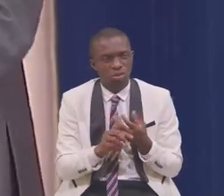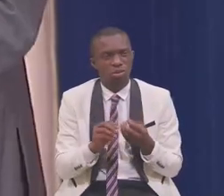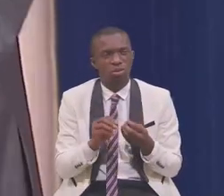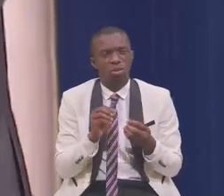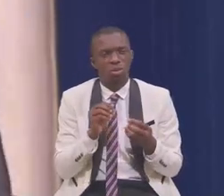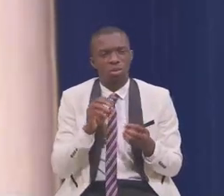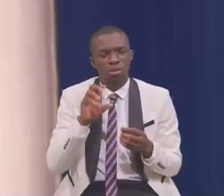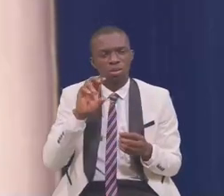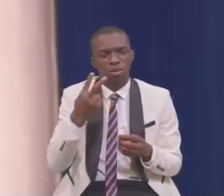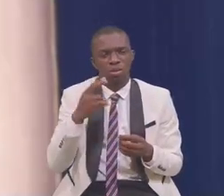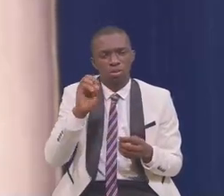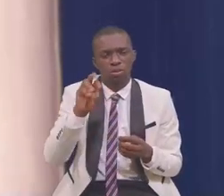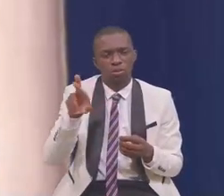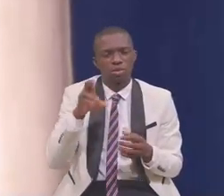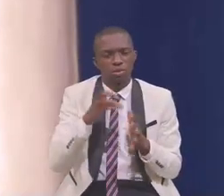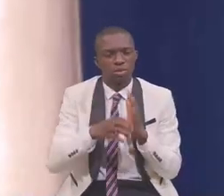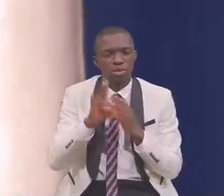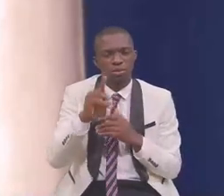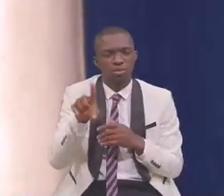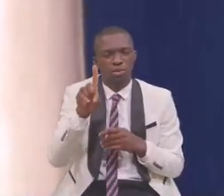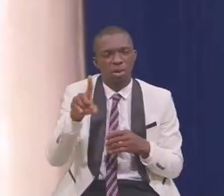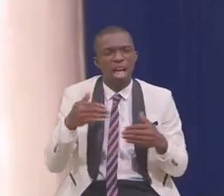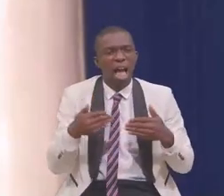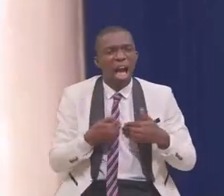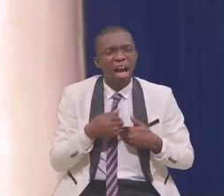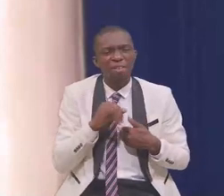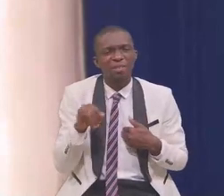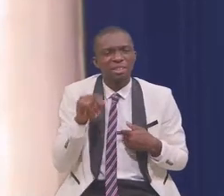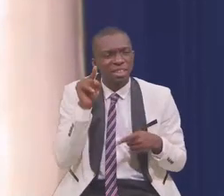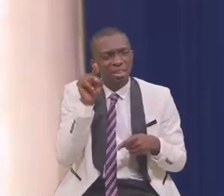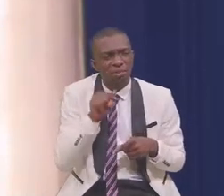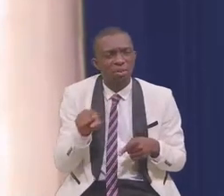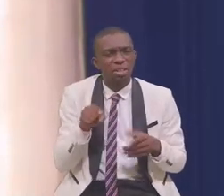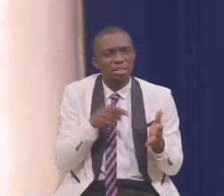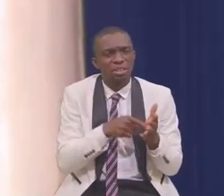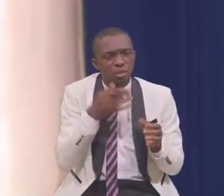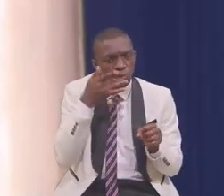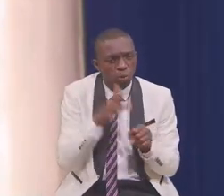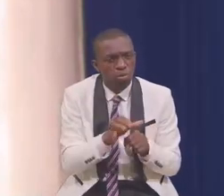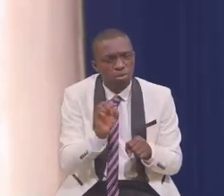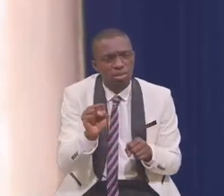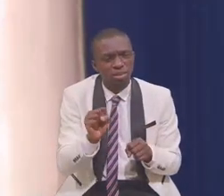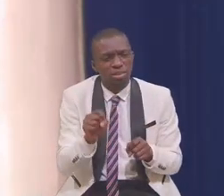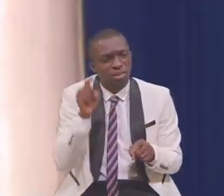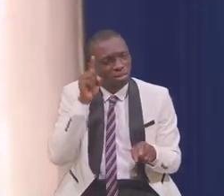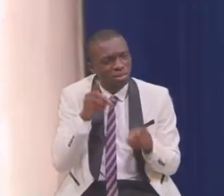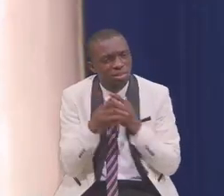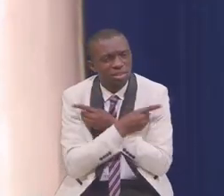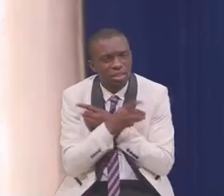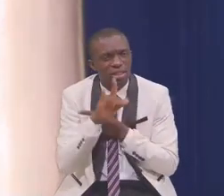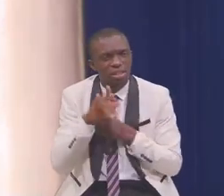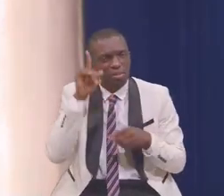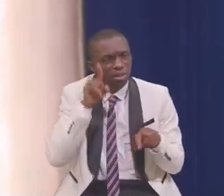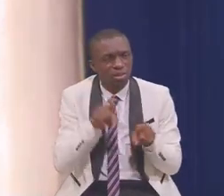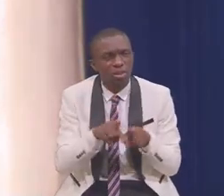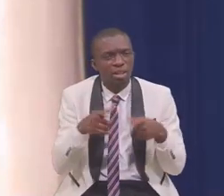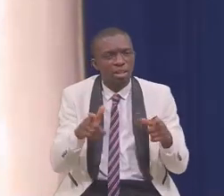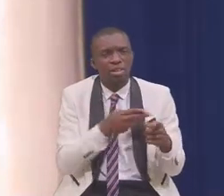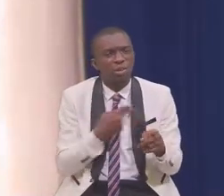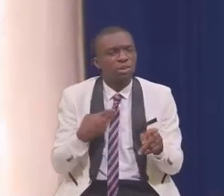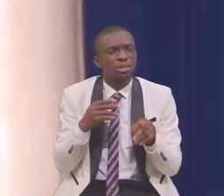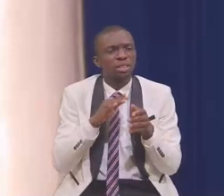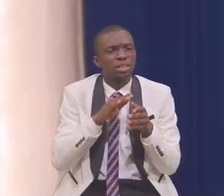telles promesses, bien-aimés, purifions-nous de toute souillure de la chair et de l'esprit en achevant